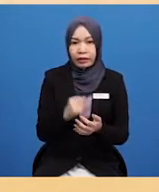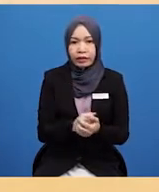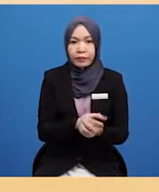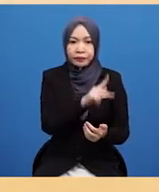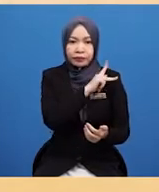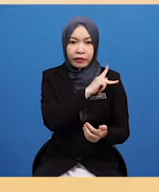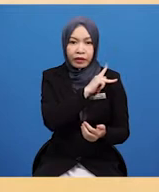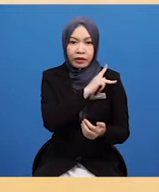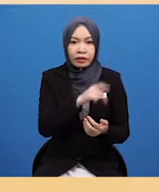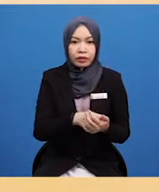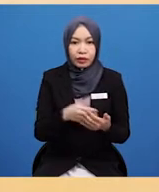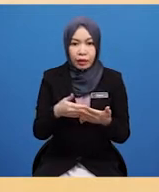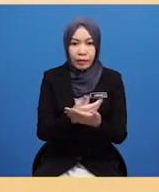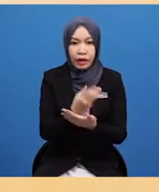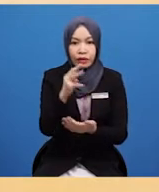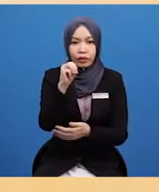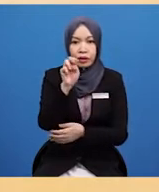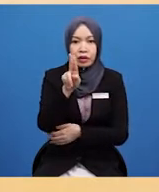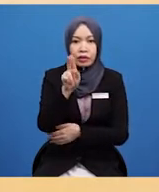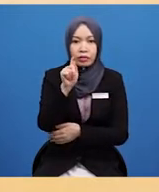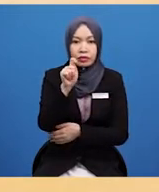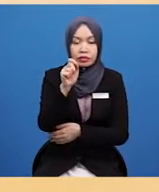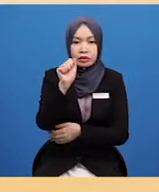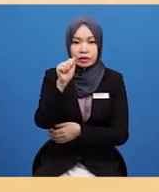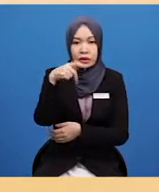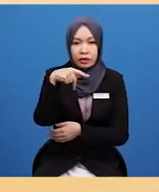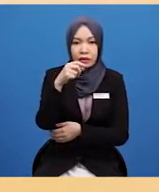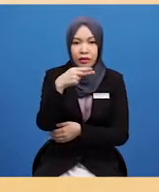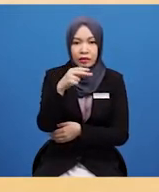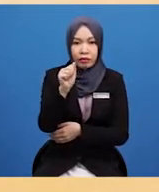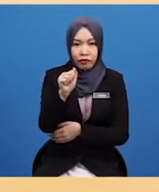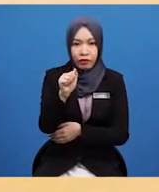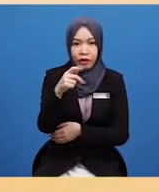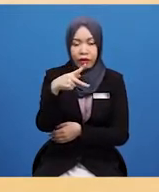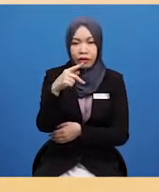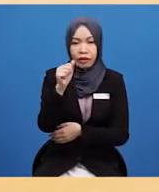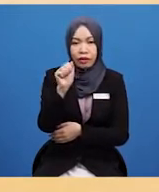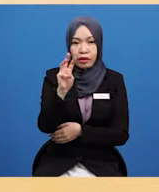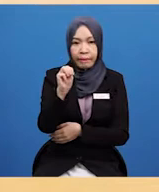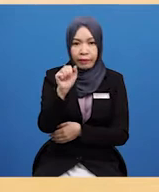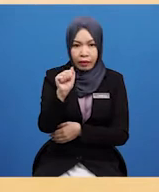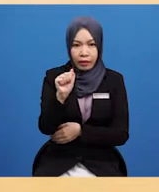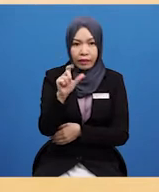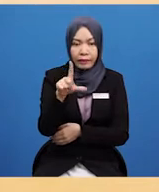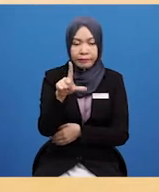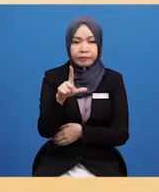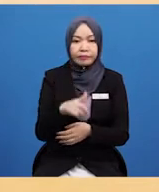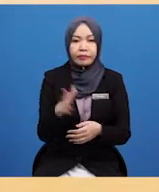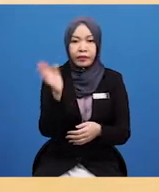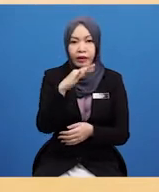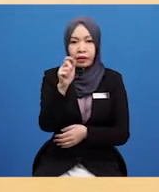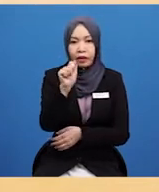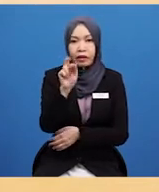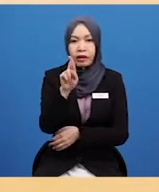oleh Mustafa Kemal Atatürk. Kesan seterusnya ialah kemunculan negara baharu.